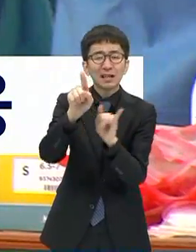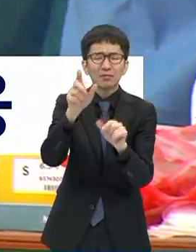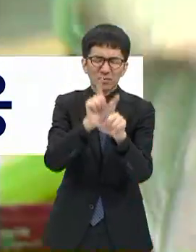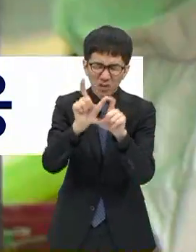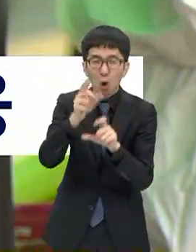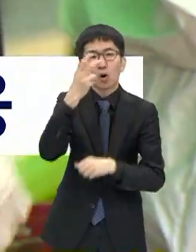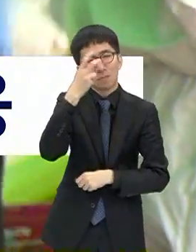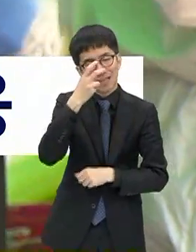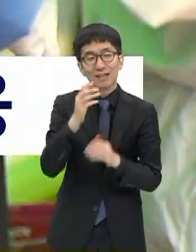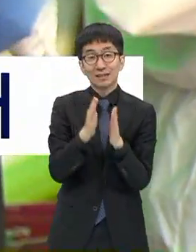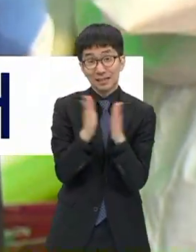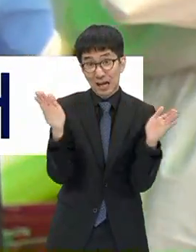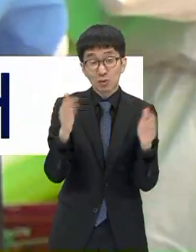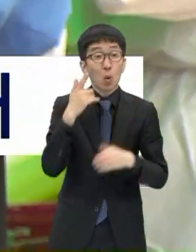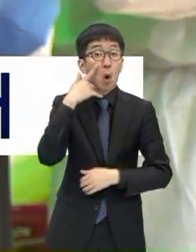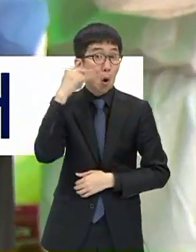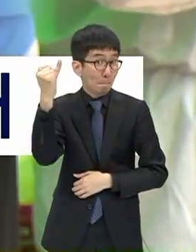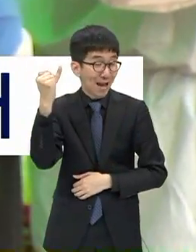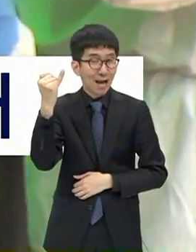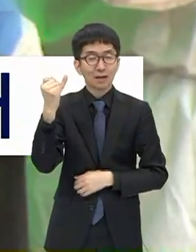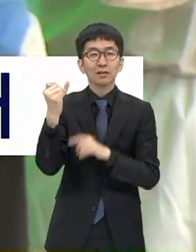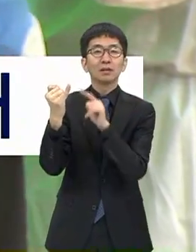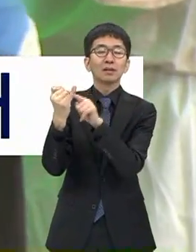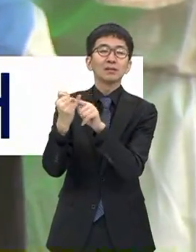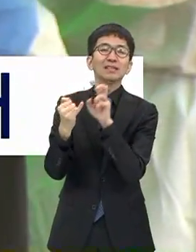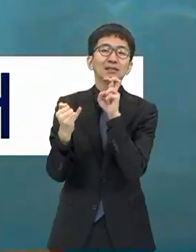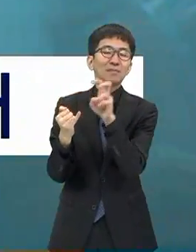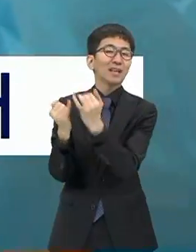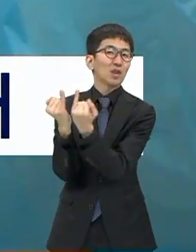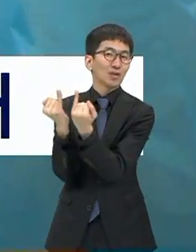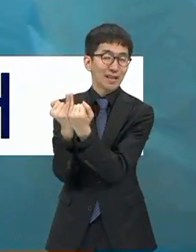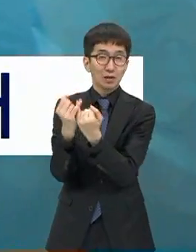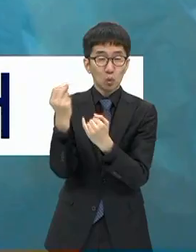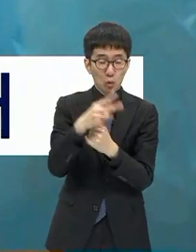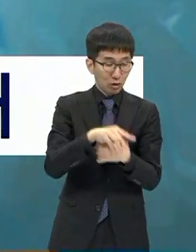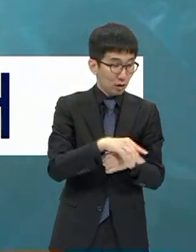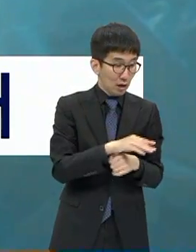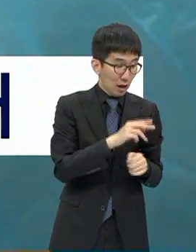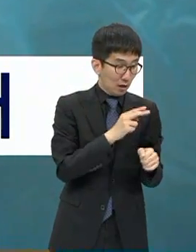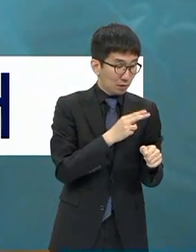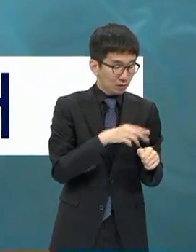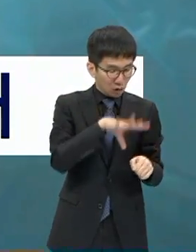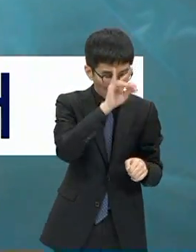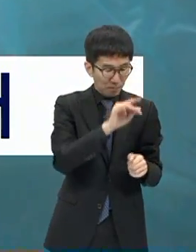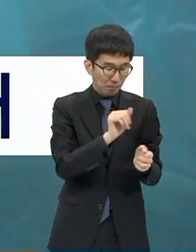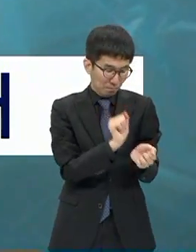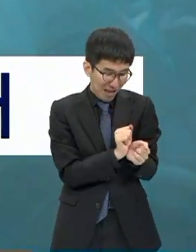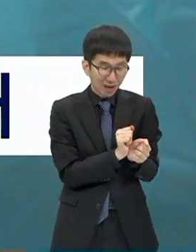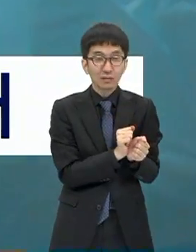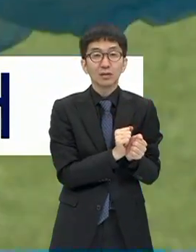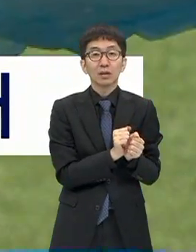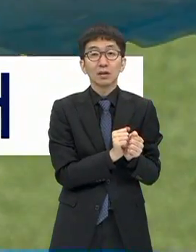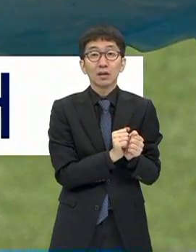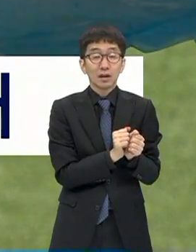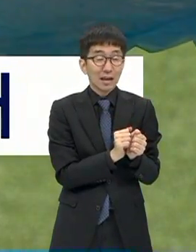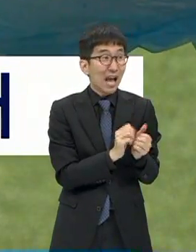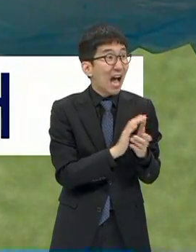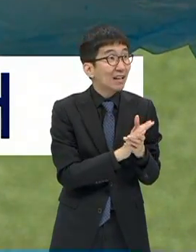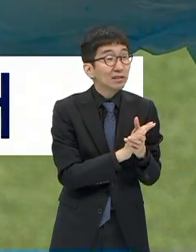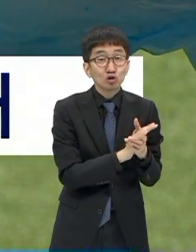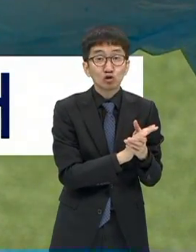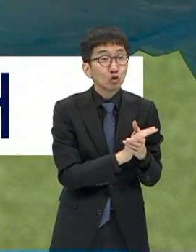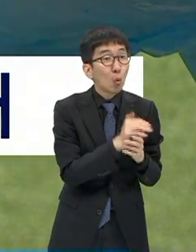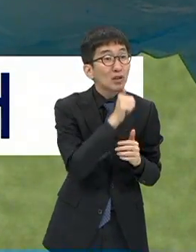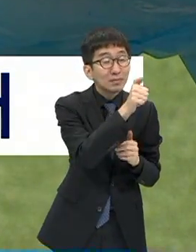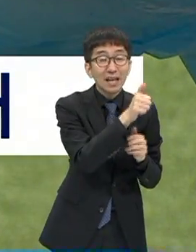들어갔고 원생의 어머니인 20대 여성과 최초 확진 교사의 지인인 50대 남성, 또 다른 교사의 20대 딸